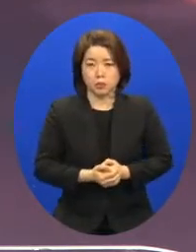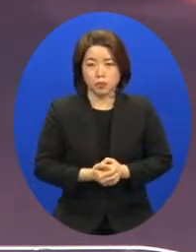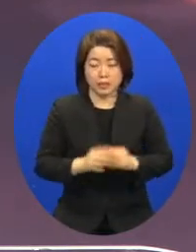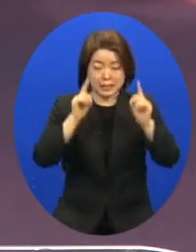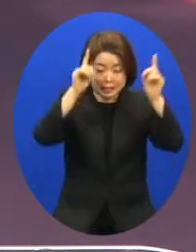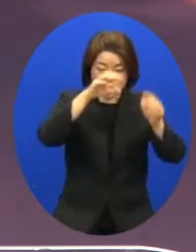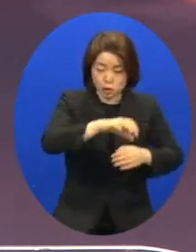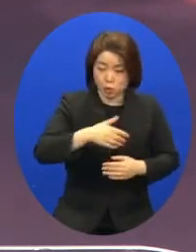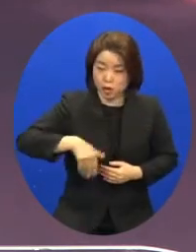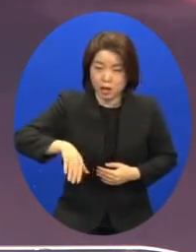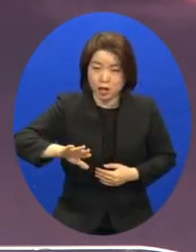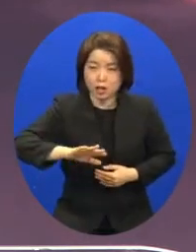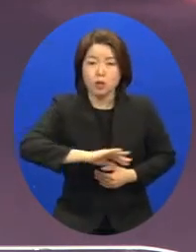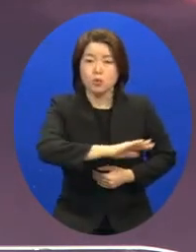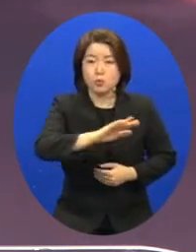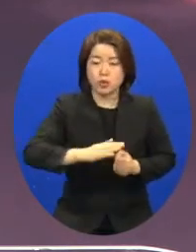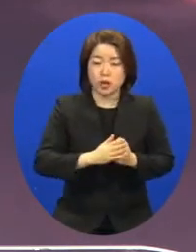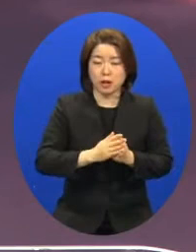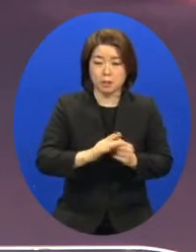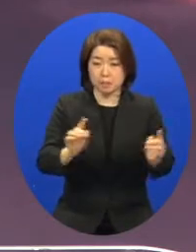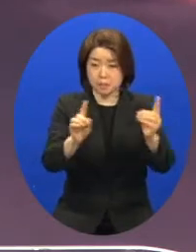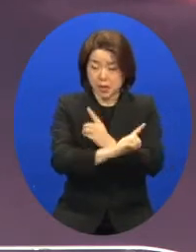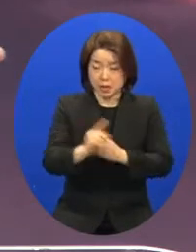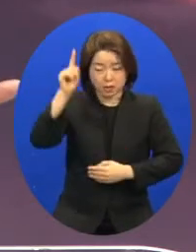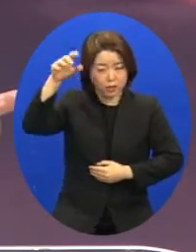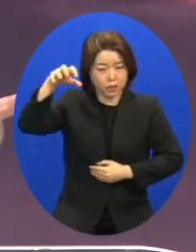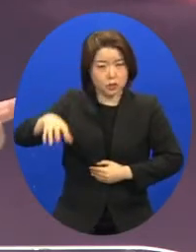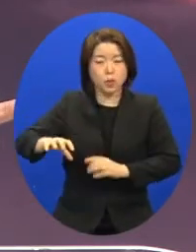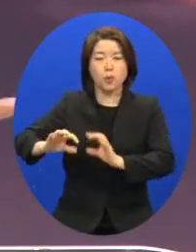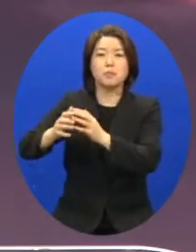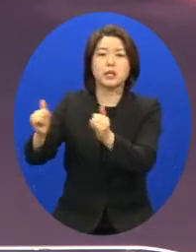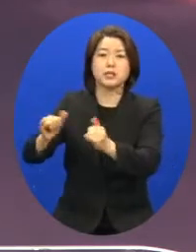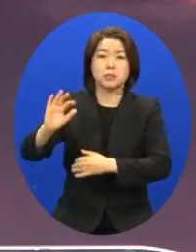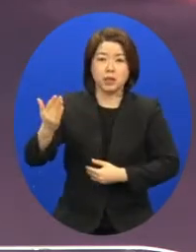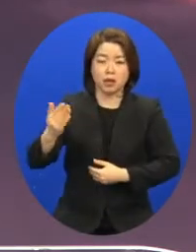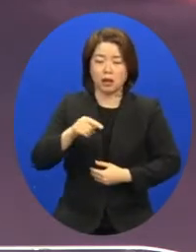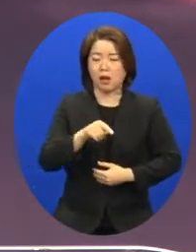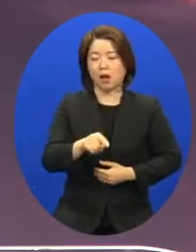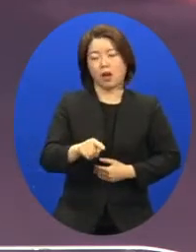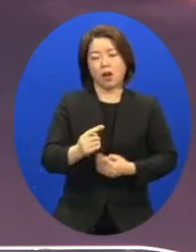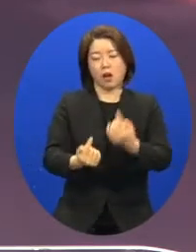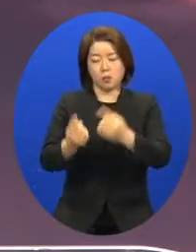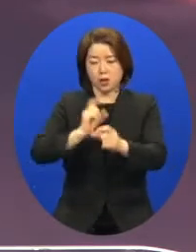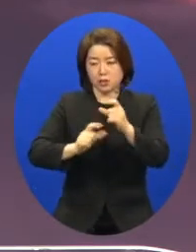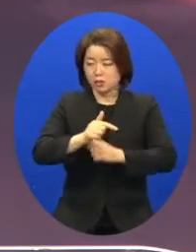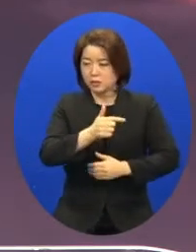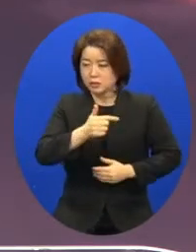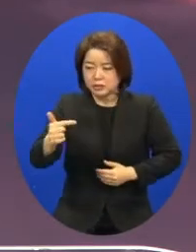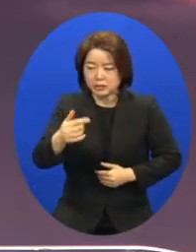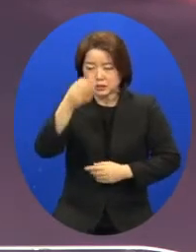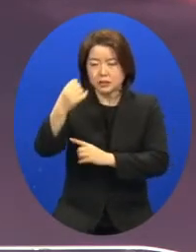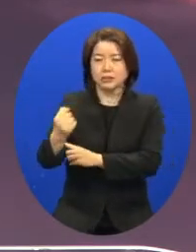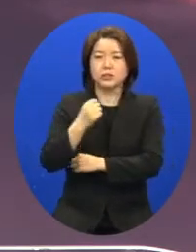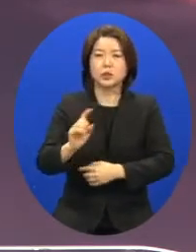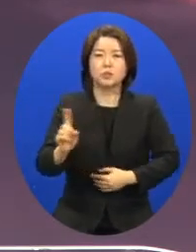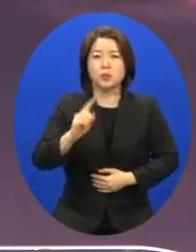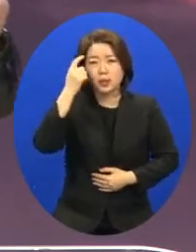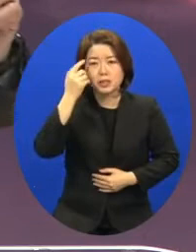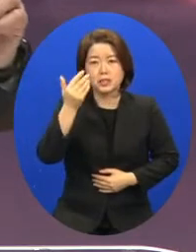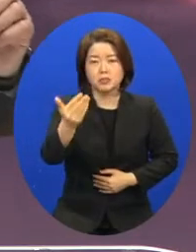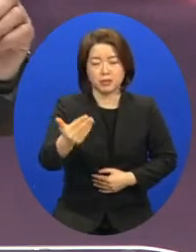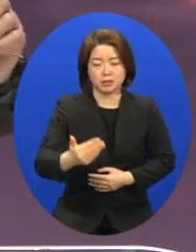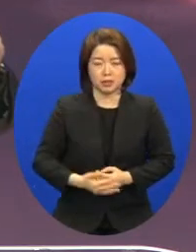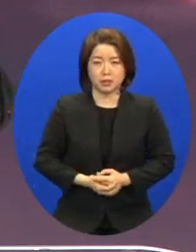우리가 천국 백성이 되었다는 것, 이보다도 더 큰 능력이 어디 있겠습니까?